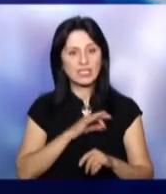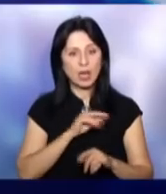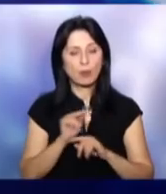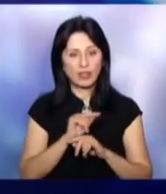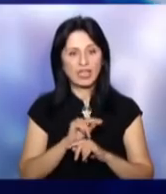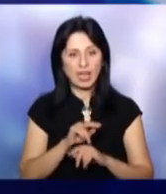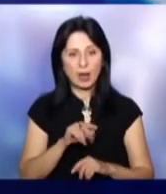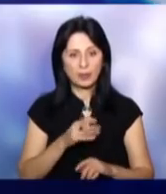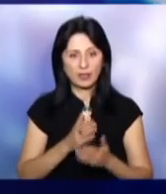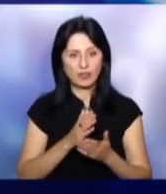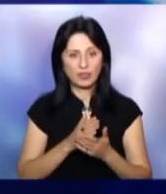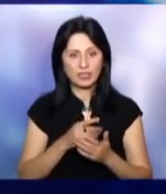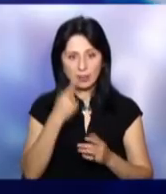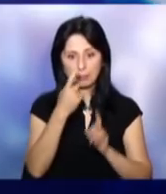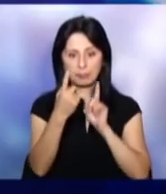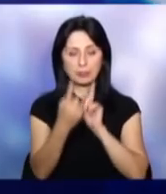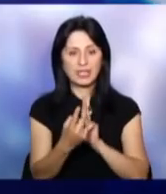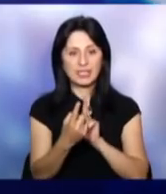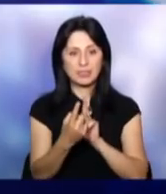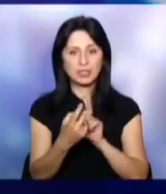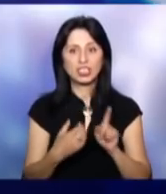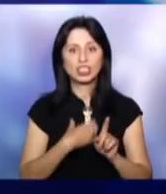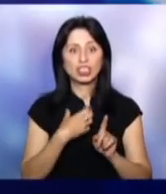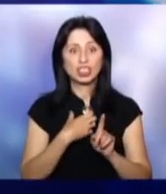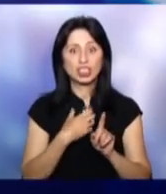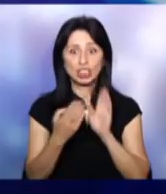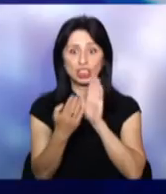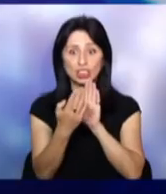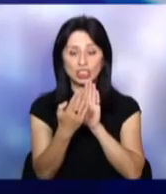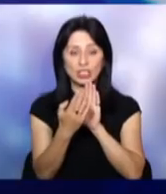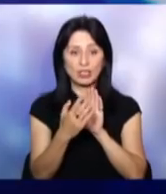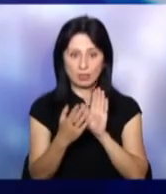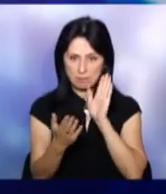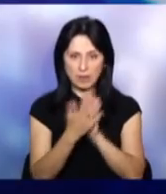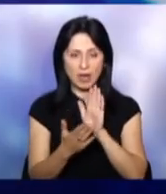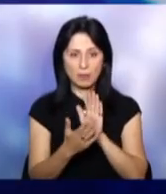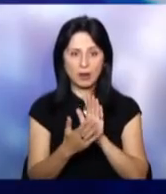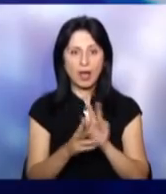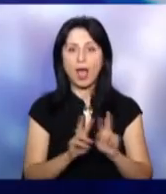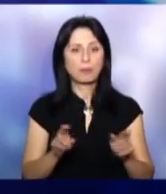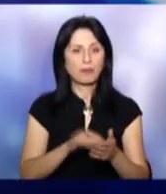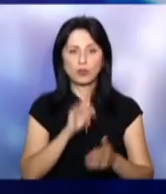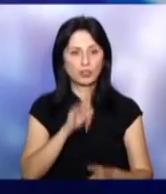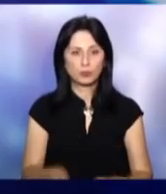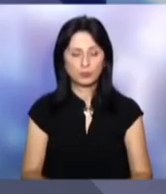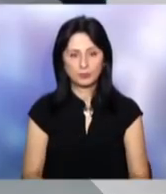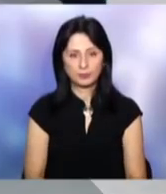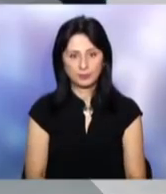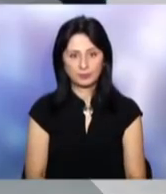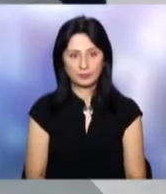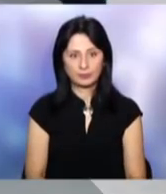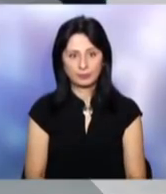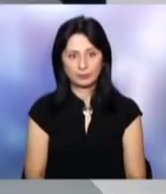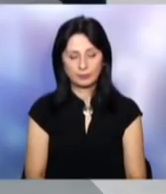ხოლმე. Პირისპირდა ხვდებით ამ შიშს, მერე იგივე სიტუაციაში, იგივე სიმპტომი ნამდვილად აღარ გამეორდება.